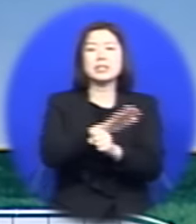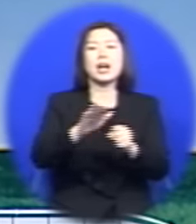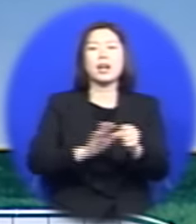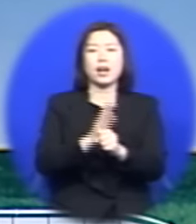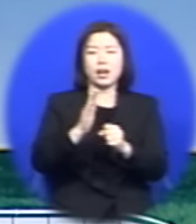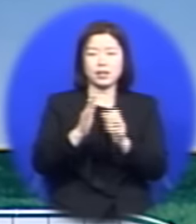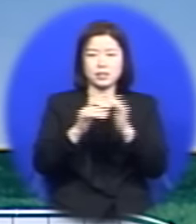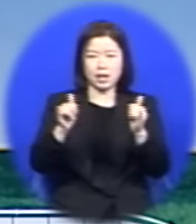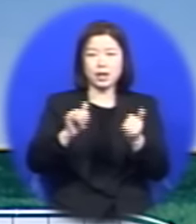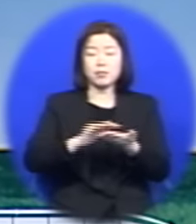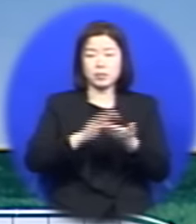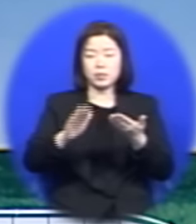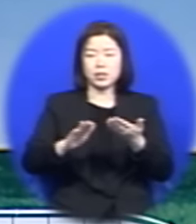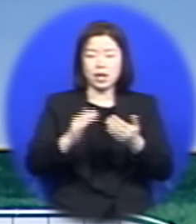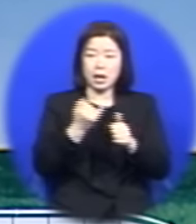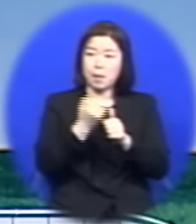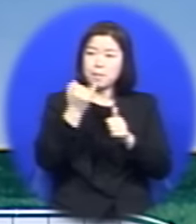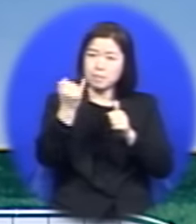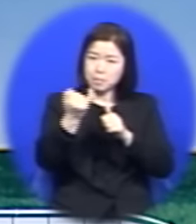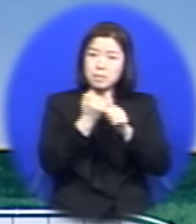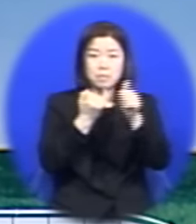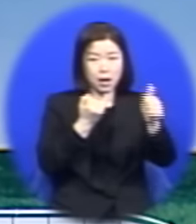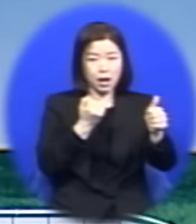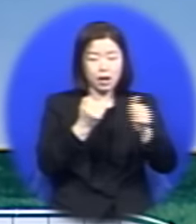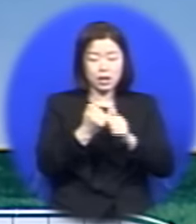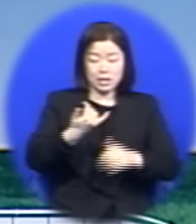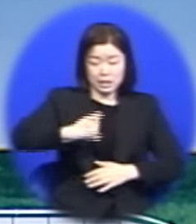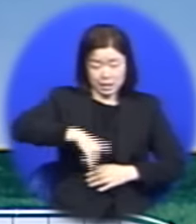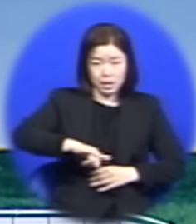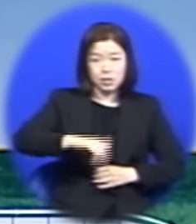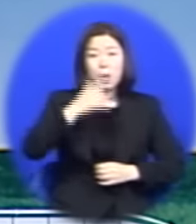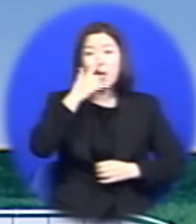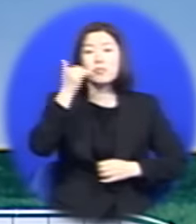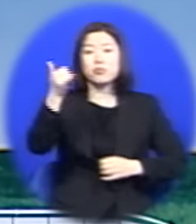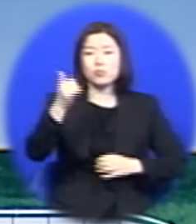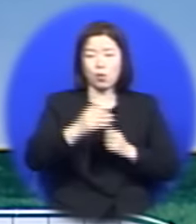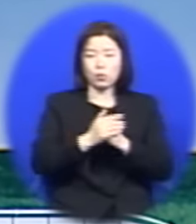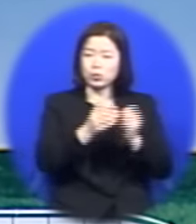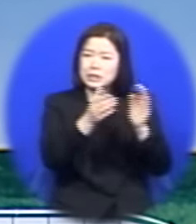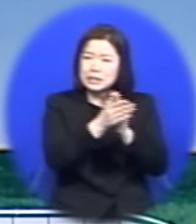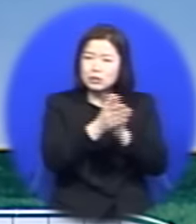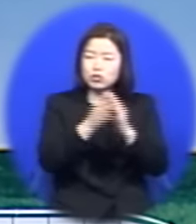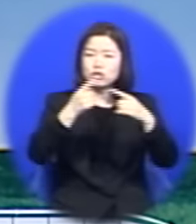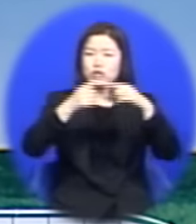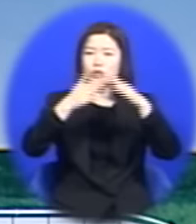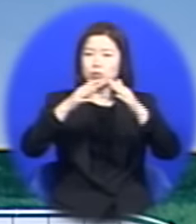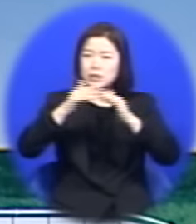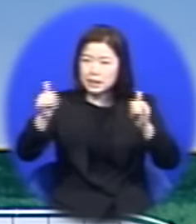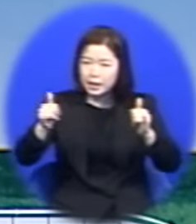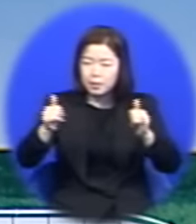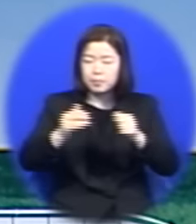사람들입니다. 배우자, 자녀, 부모, 친구, 교인들.